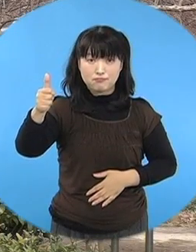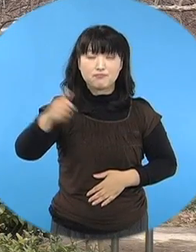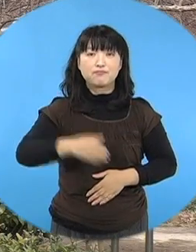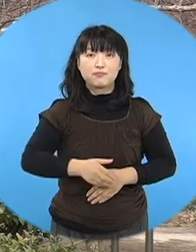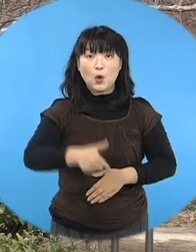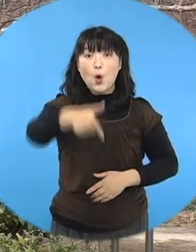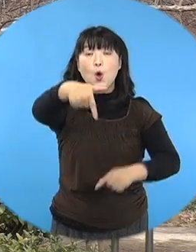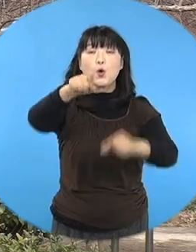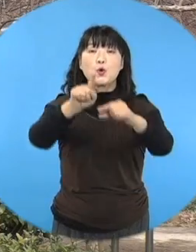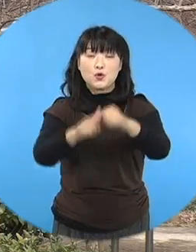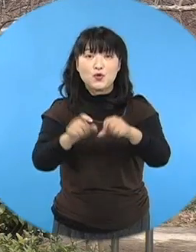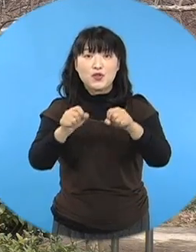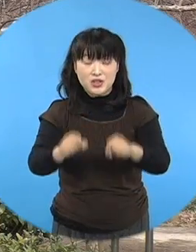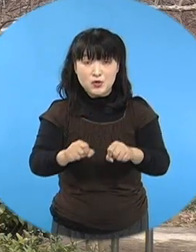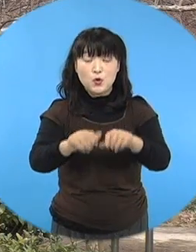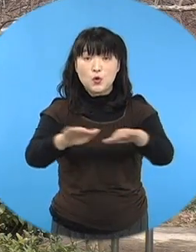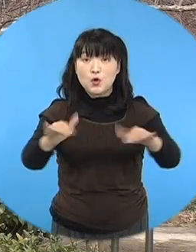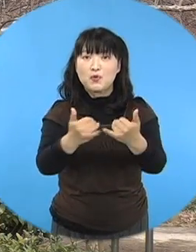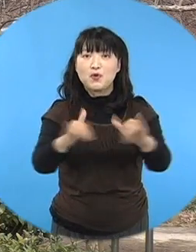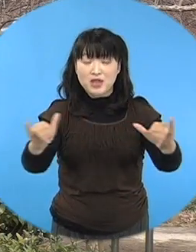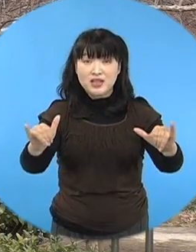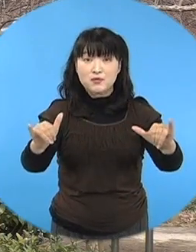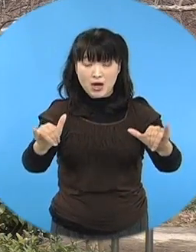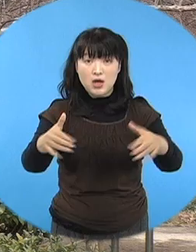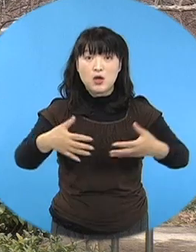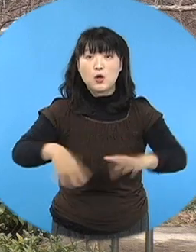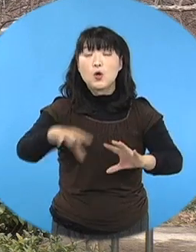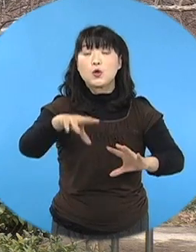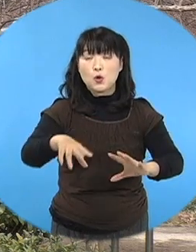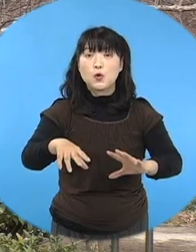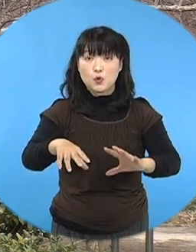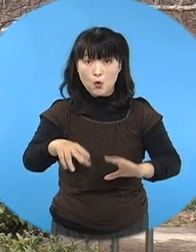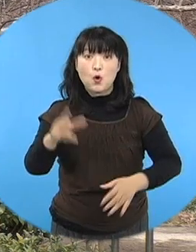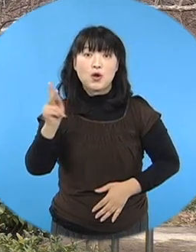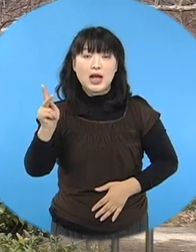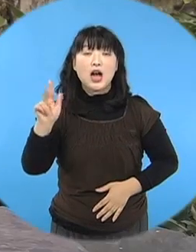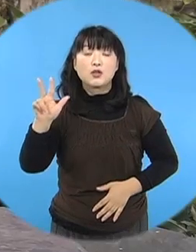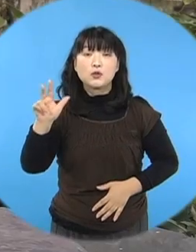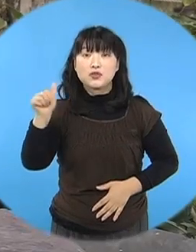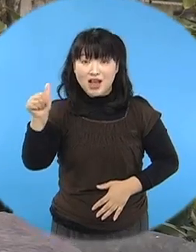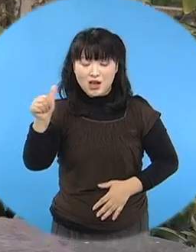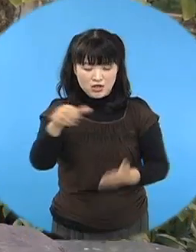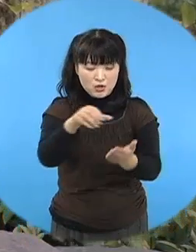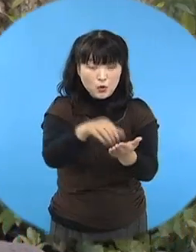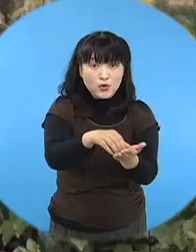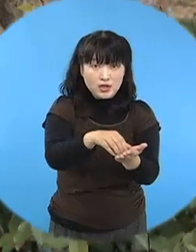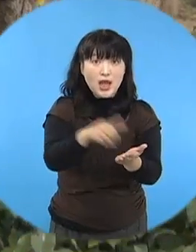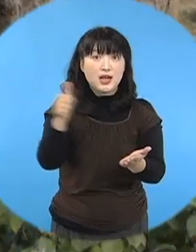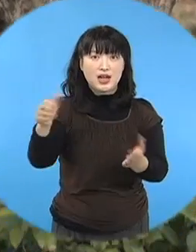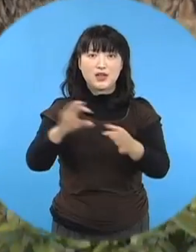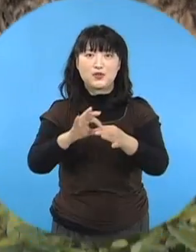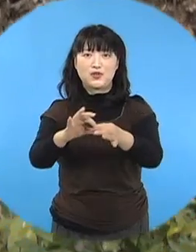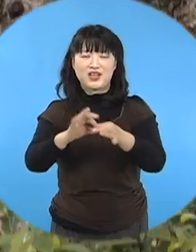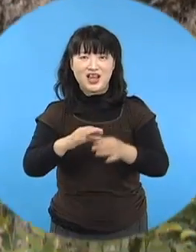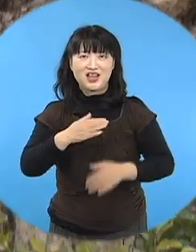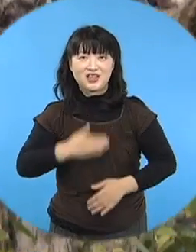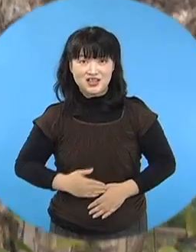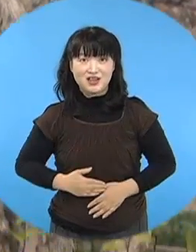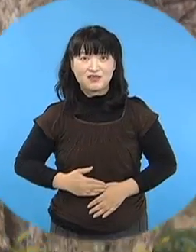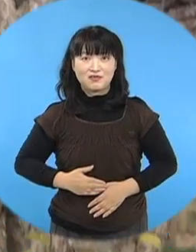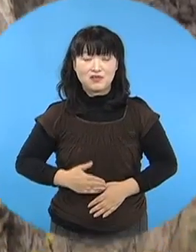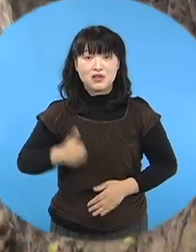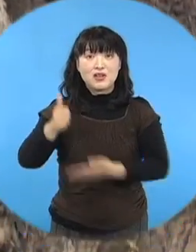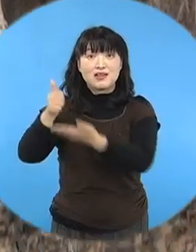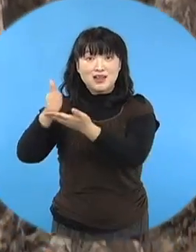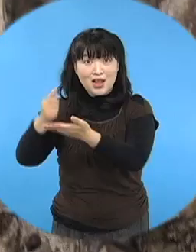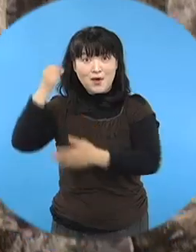のお子さんは郷土カルタで飢饉救った平衛門というのでご存知じゃないかとは思うんですが、非常に才